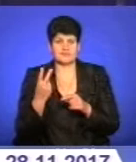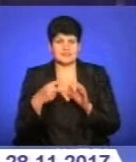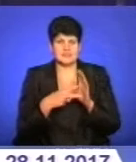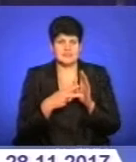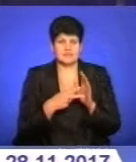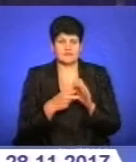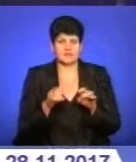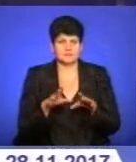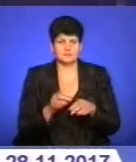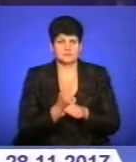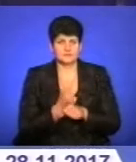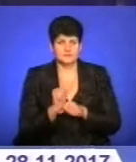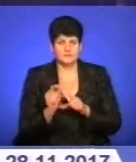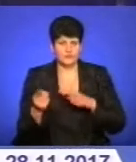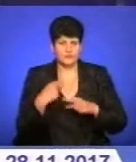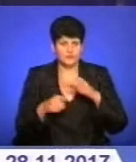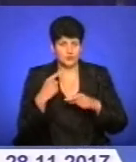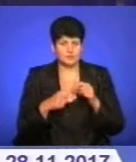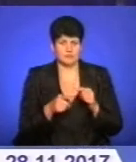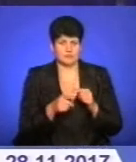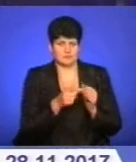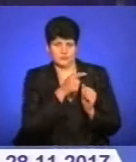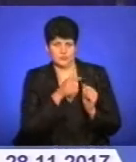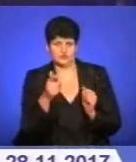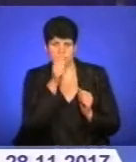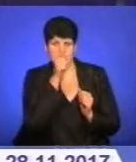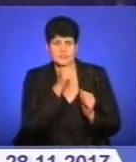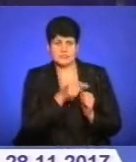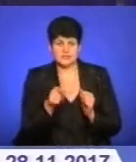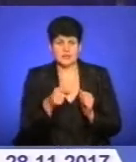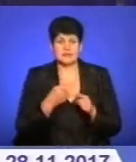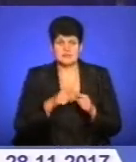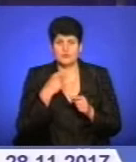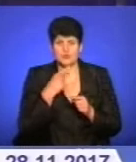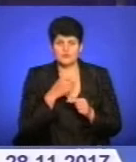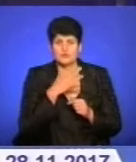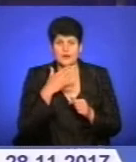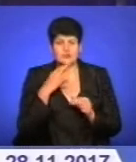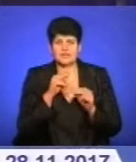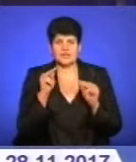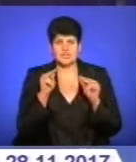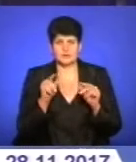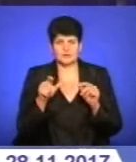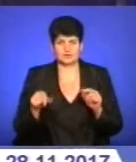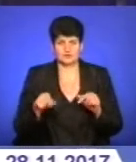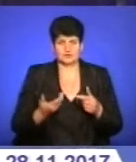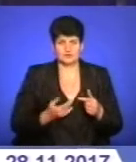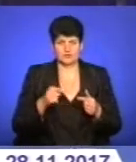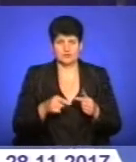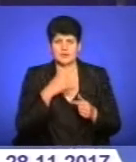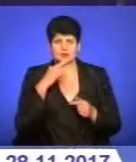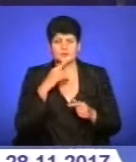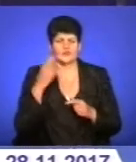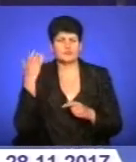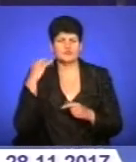тобто впродовж місяця вони зобов'язані виїхати з України. Статистика свідчить, що серед нелегалів на Тернопільщині найбільше колишніх студентів,